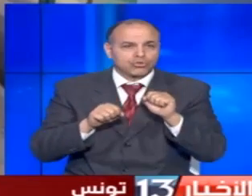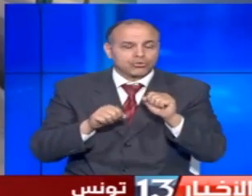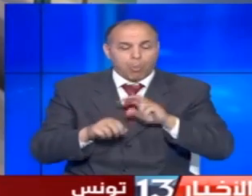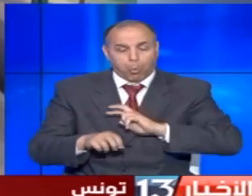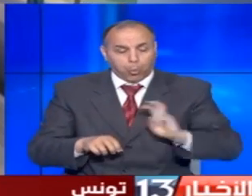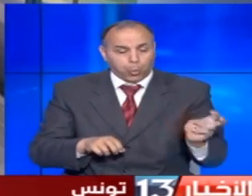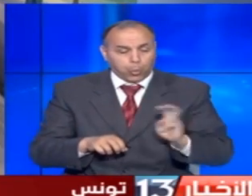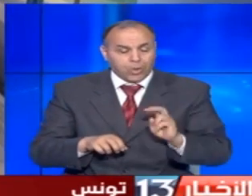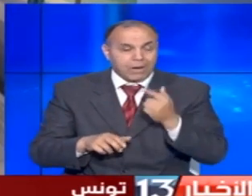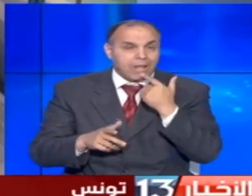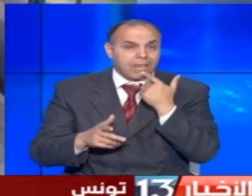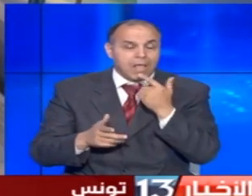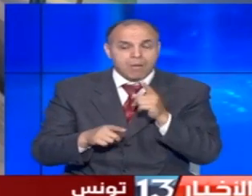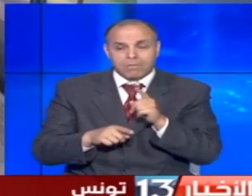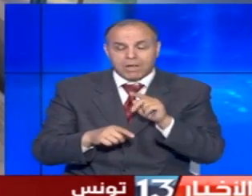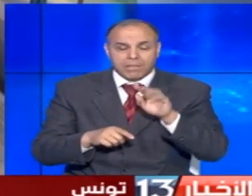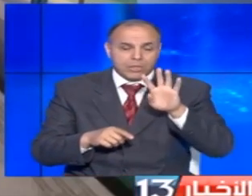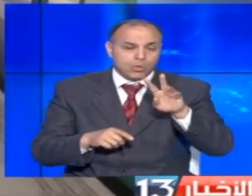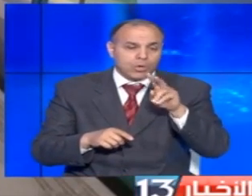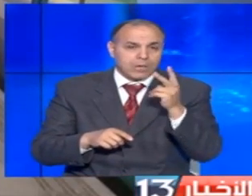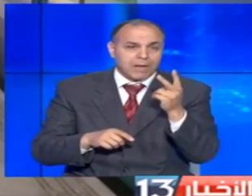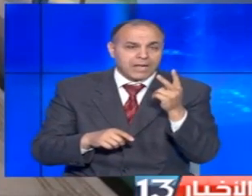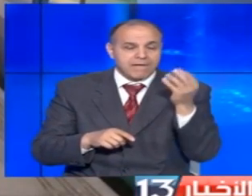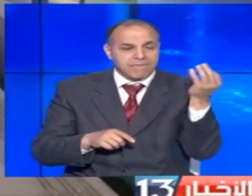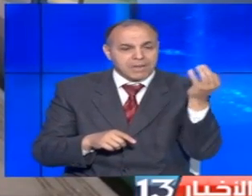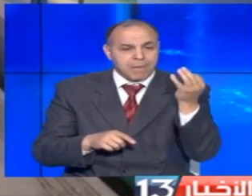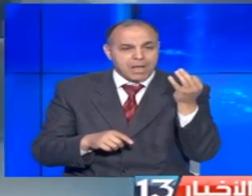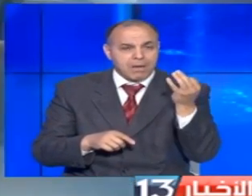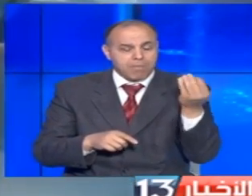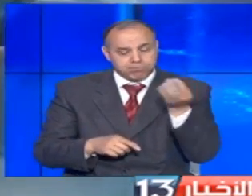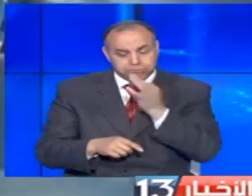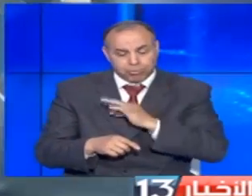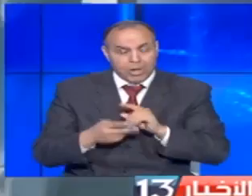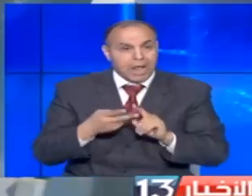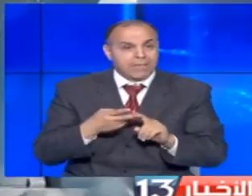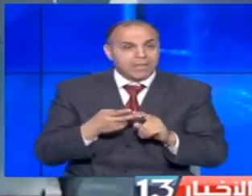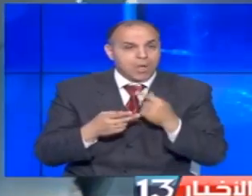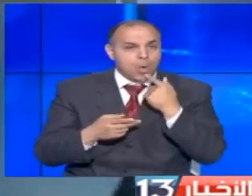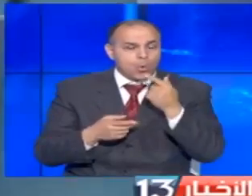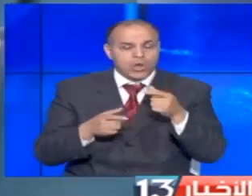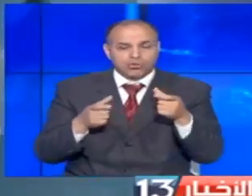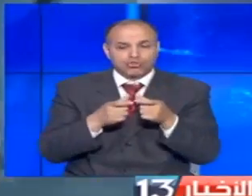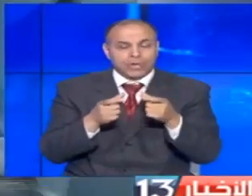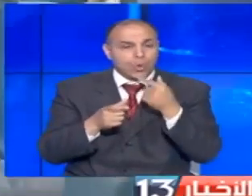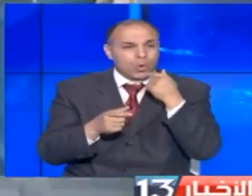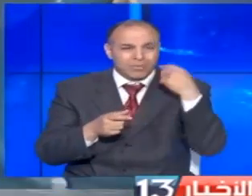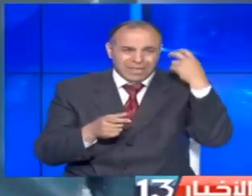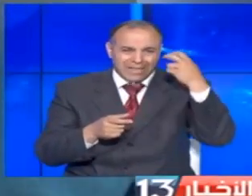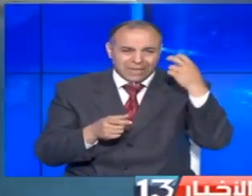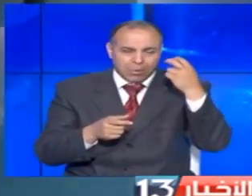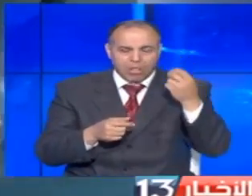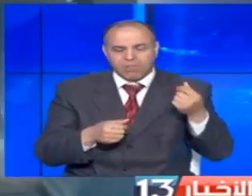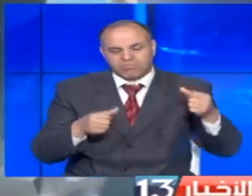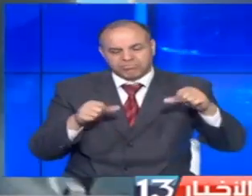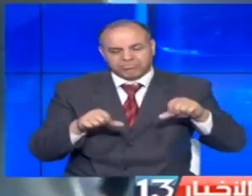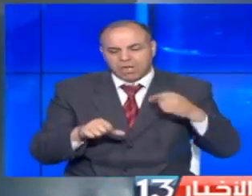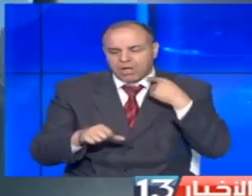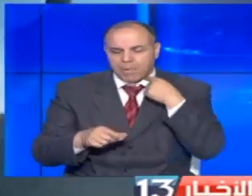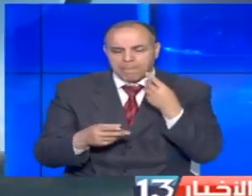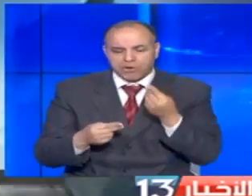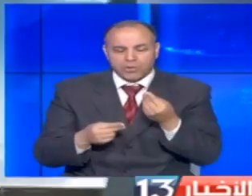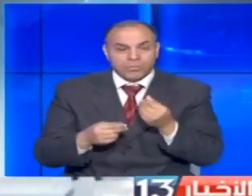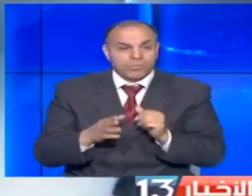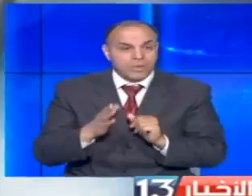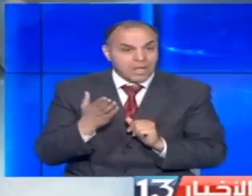الشركه ويو 42% من مداخلها كبد الشركه الوطنيه للسكك الحديديه خسائر